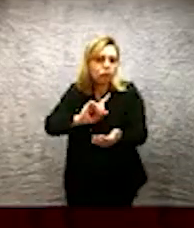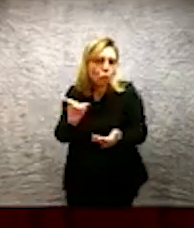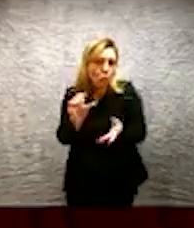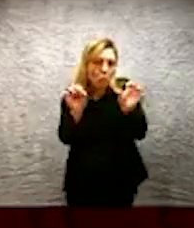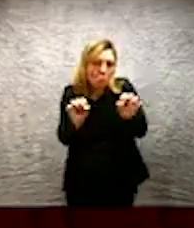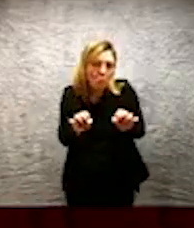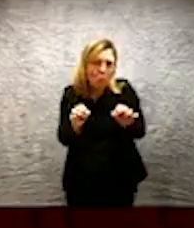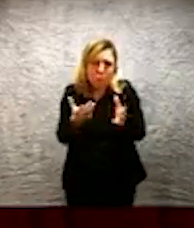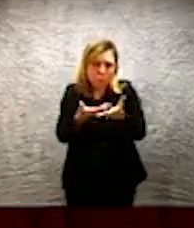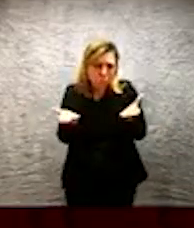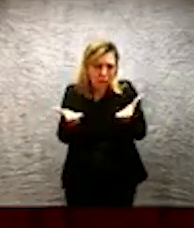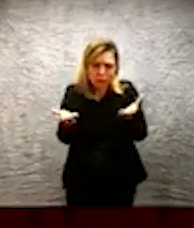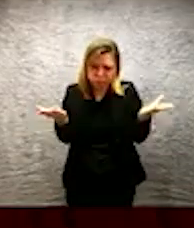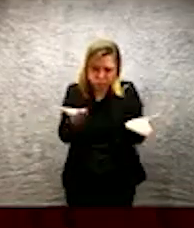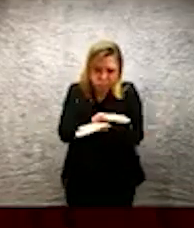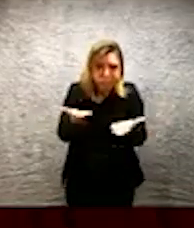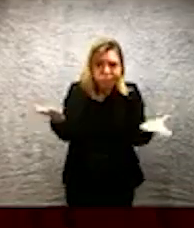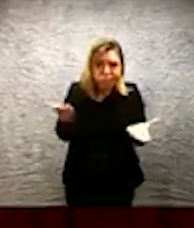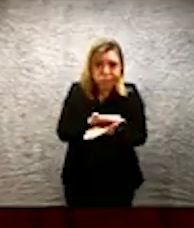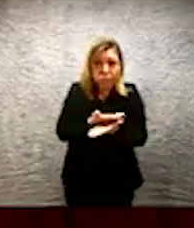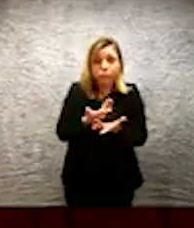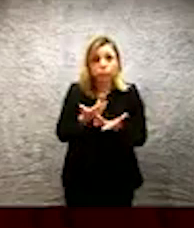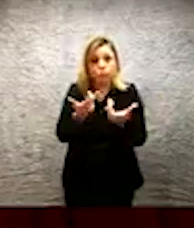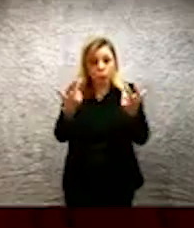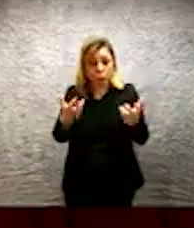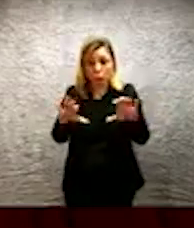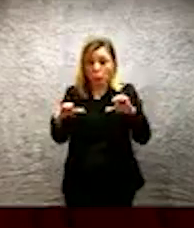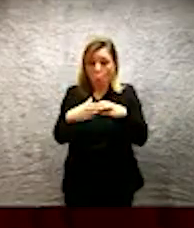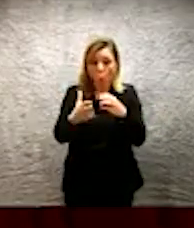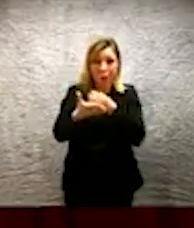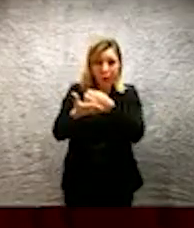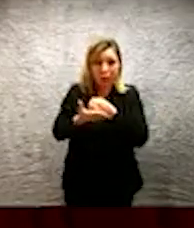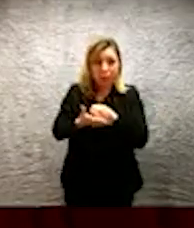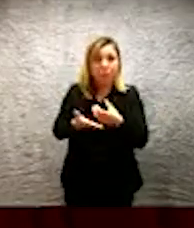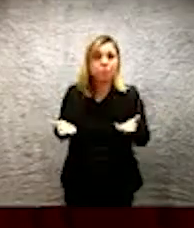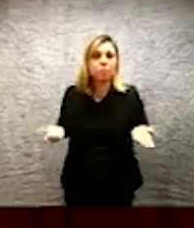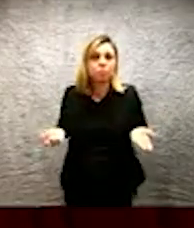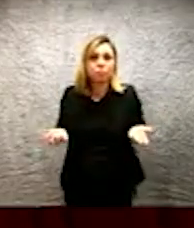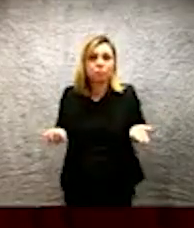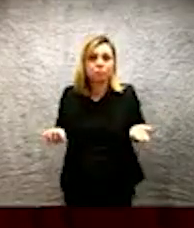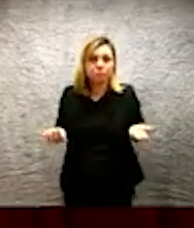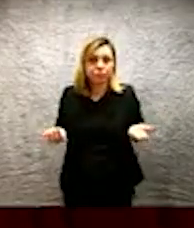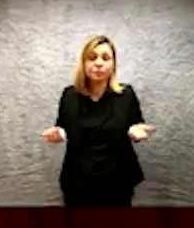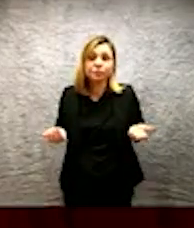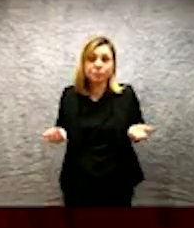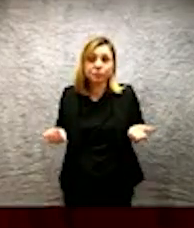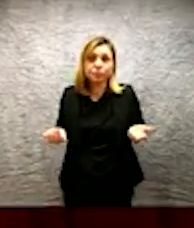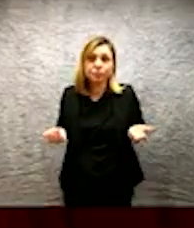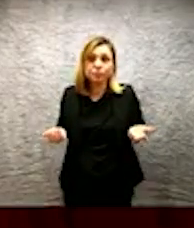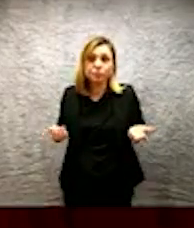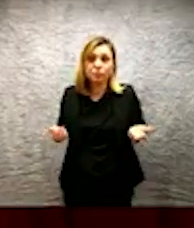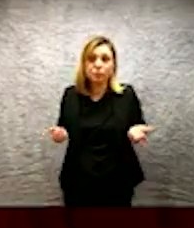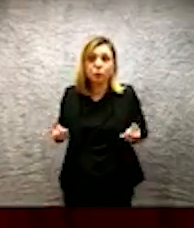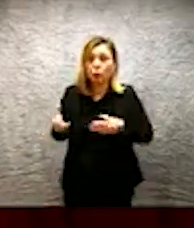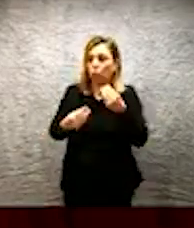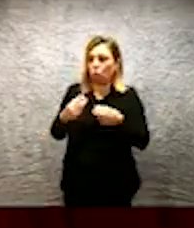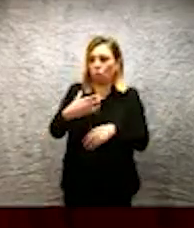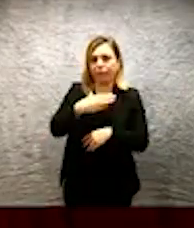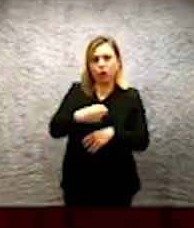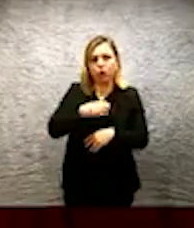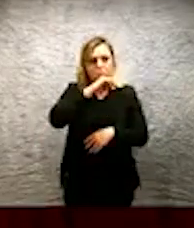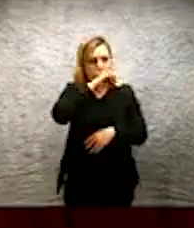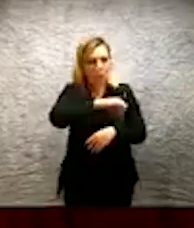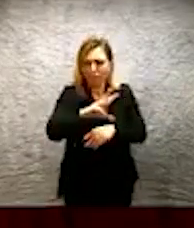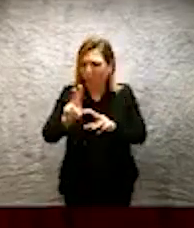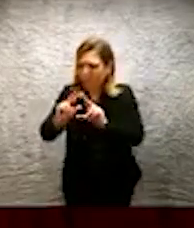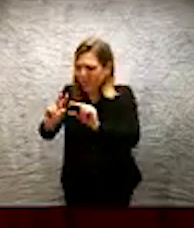aussi, au sein du groupe, une sorte d'entraide et qu'ils puissent se dire oh, « bah, moi, en effet, ou moi en français, j'adore, attends,